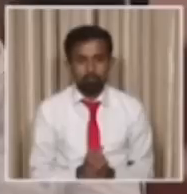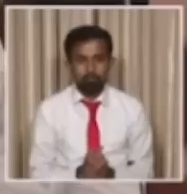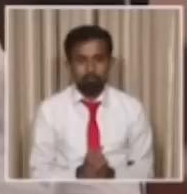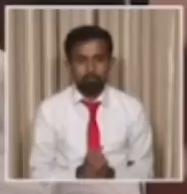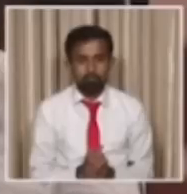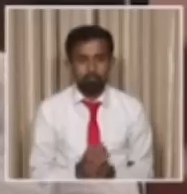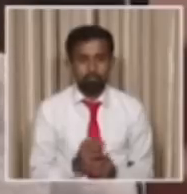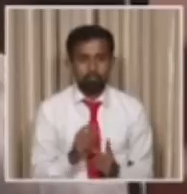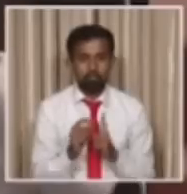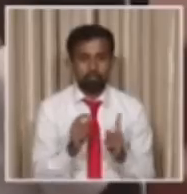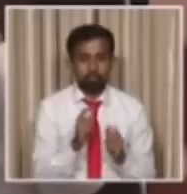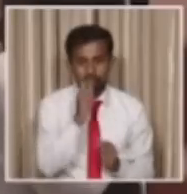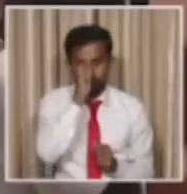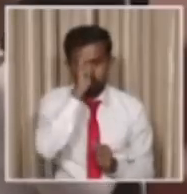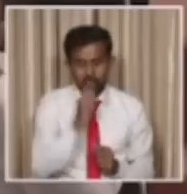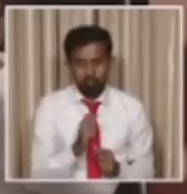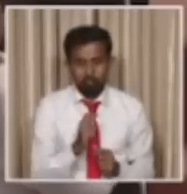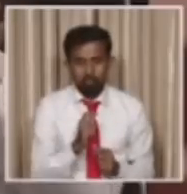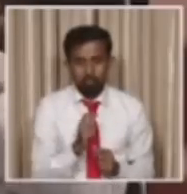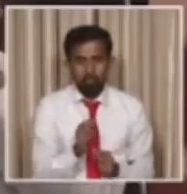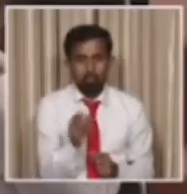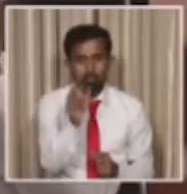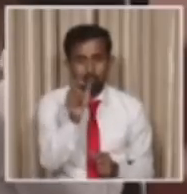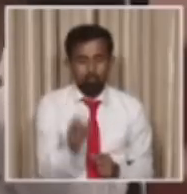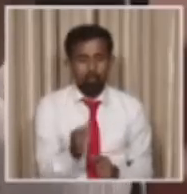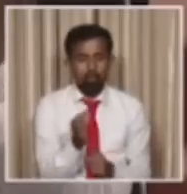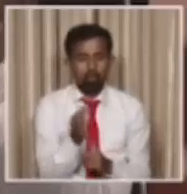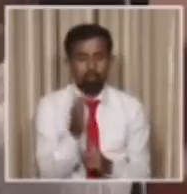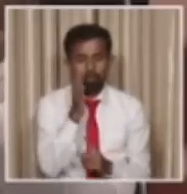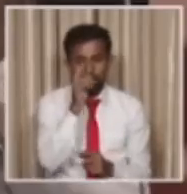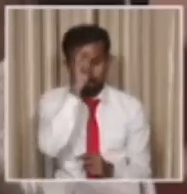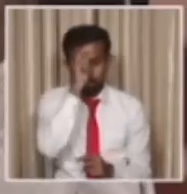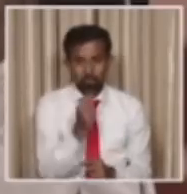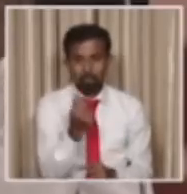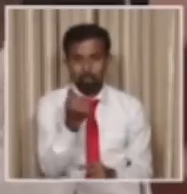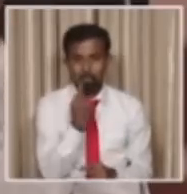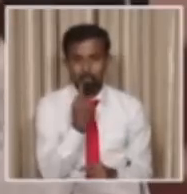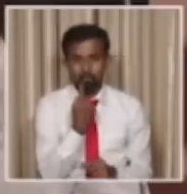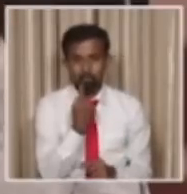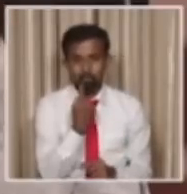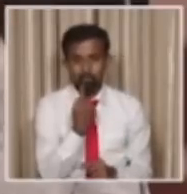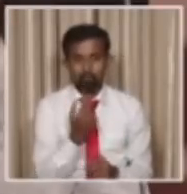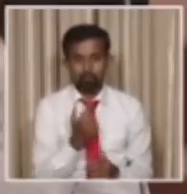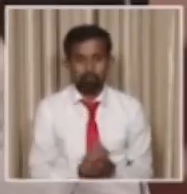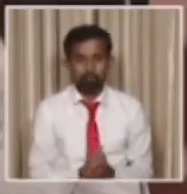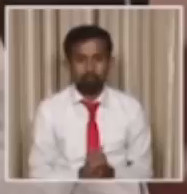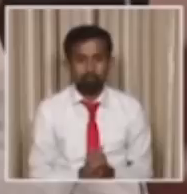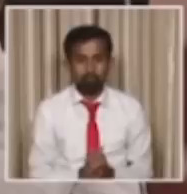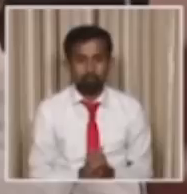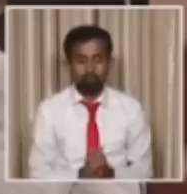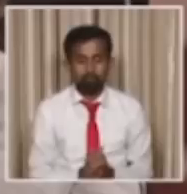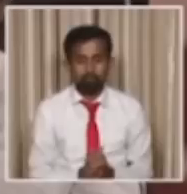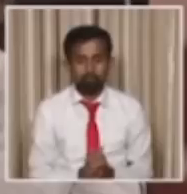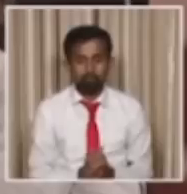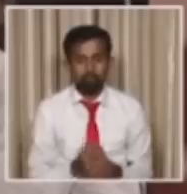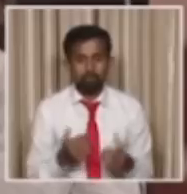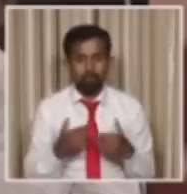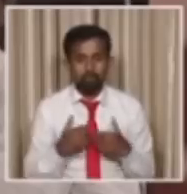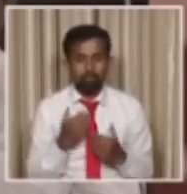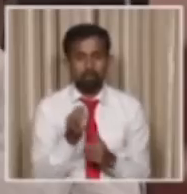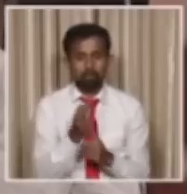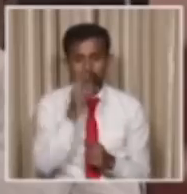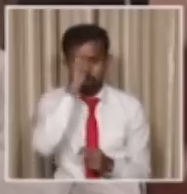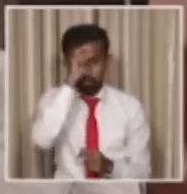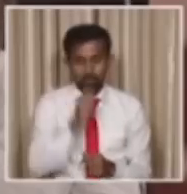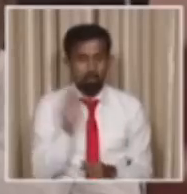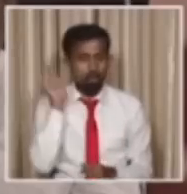ගරු මන්ත්‍රීතුමා, ඔබතුමා ජනාධිපතිතුමා කියපු දෙයක් ගැන සඳහන් කරන්නේ. ඒක අපි